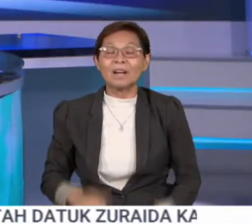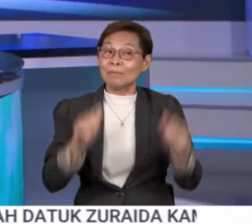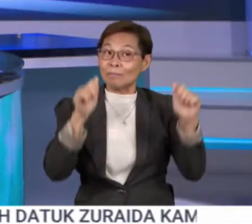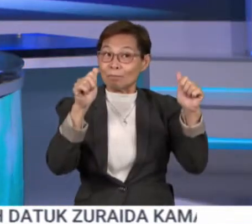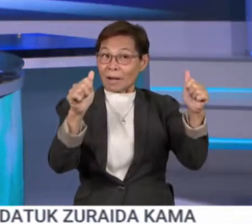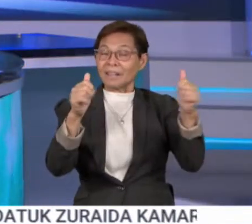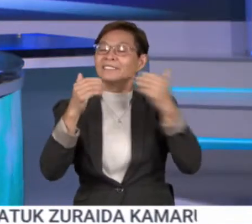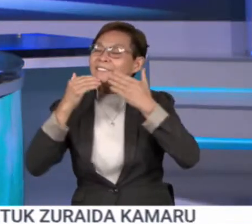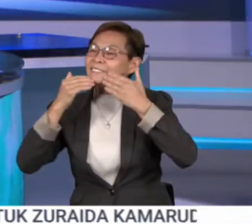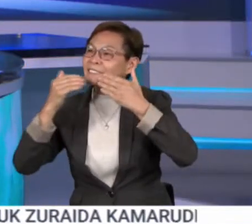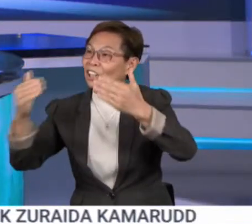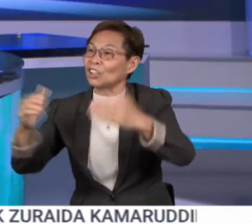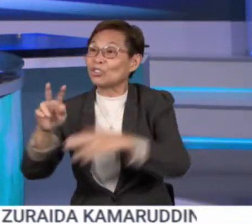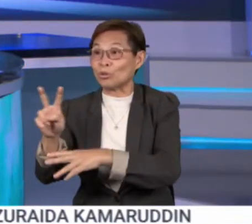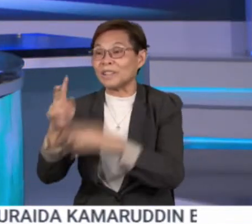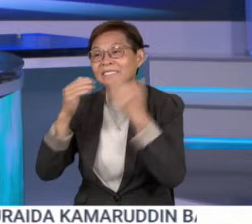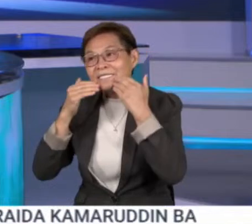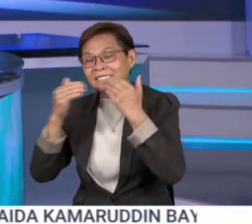Baik, terima kasih, Vi.